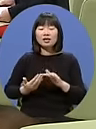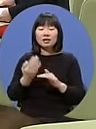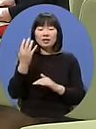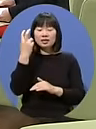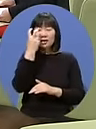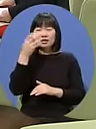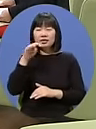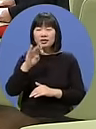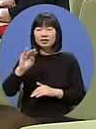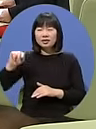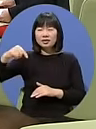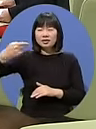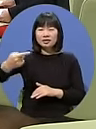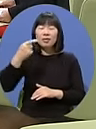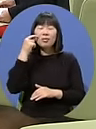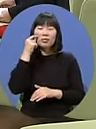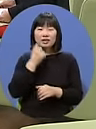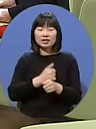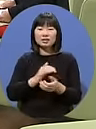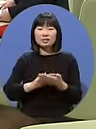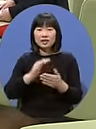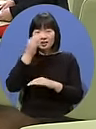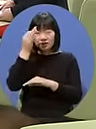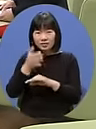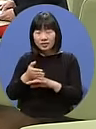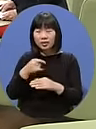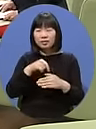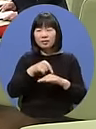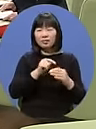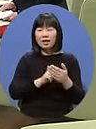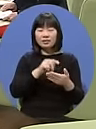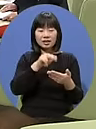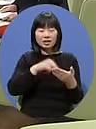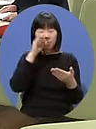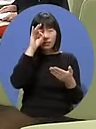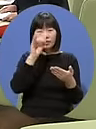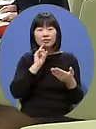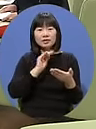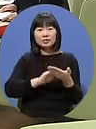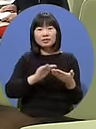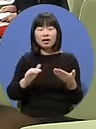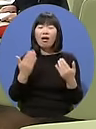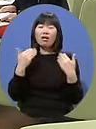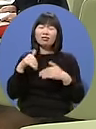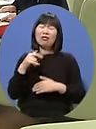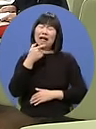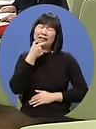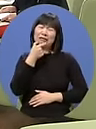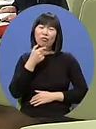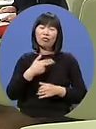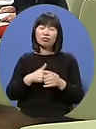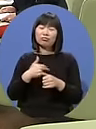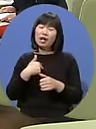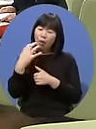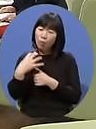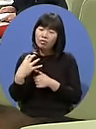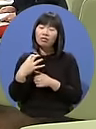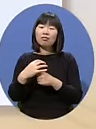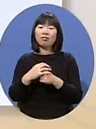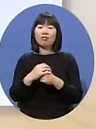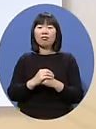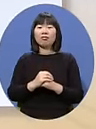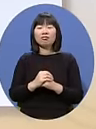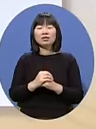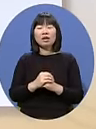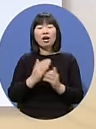체크리스트를 못 넘겼습니다. 여러분 죄송합니다. 그러면 아이의 속마음을 한번 읽어볼게요. 아이가 학교 가기 싫어. 선생님이 나 혼냈어. 이렇게